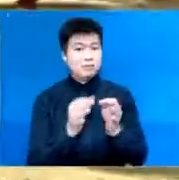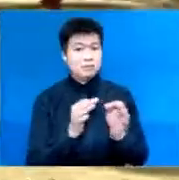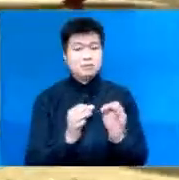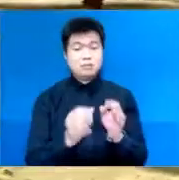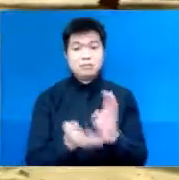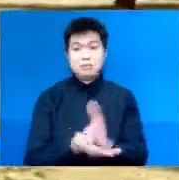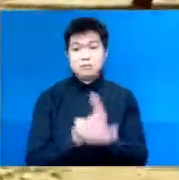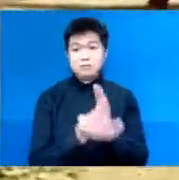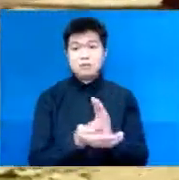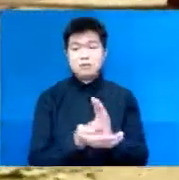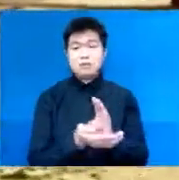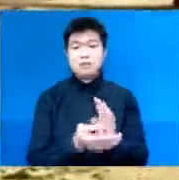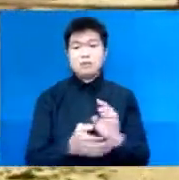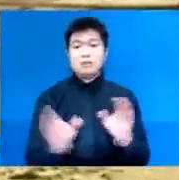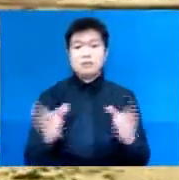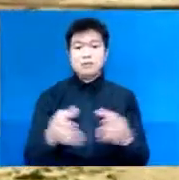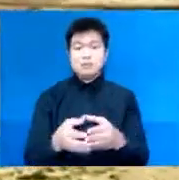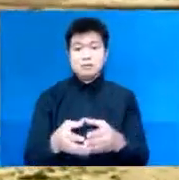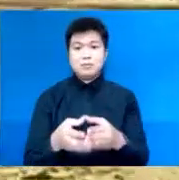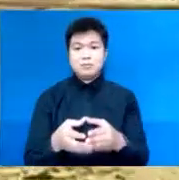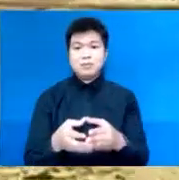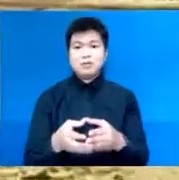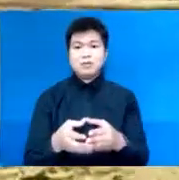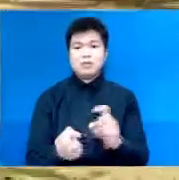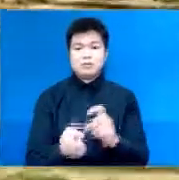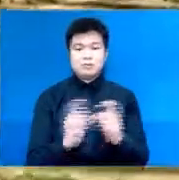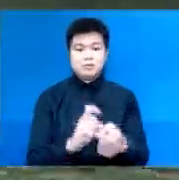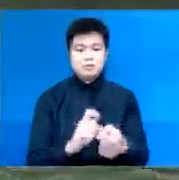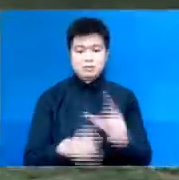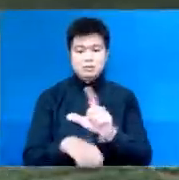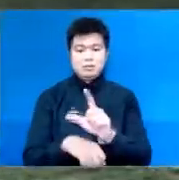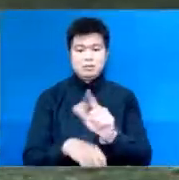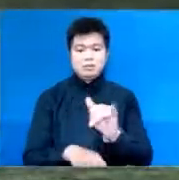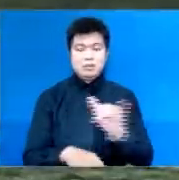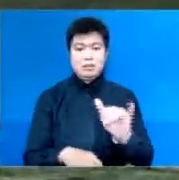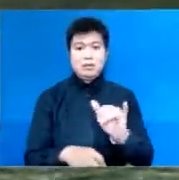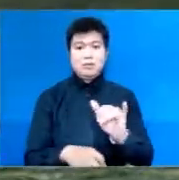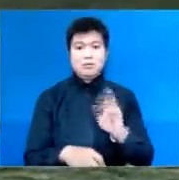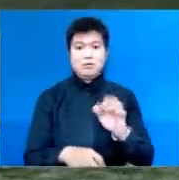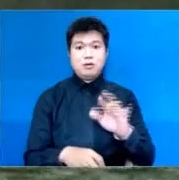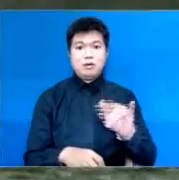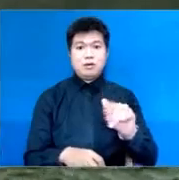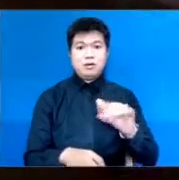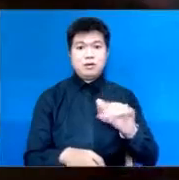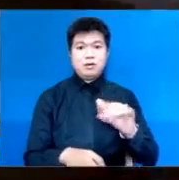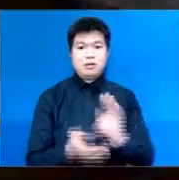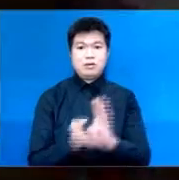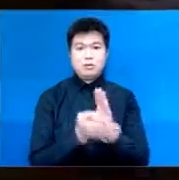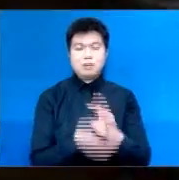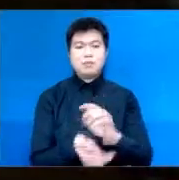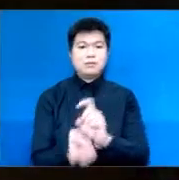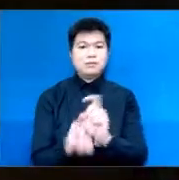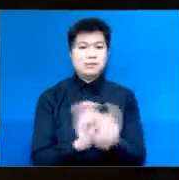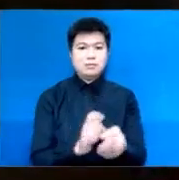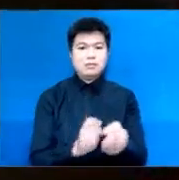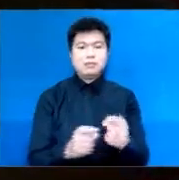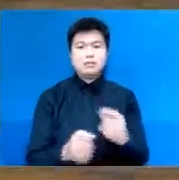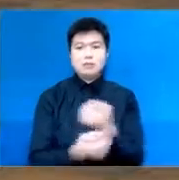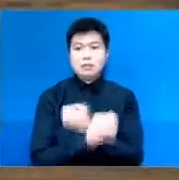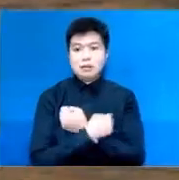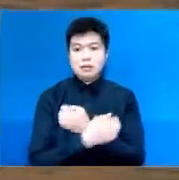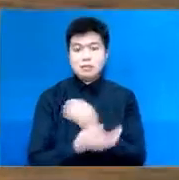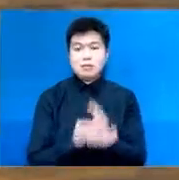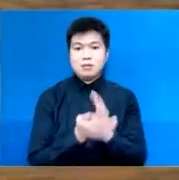Force, ipinalit ang Love Boracay sa Love Boracay para mabigyang importansya ang rehabilitasyon at pagpapaganda sa